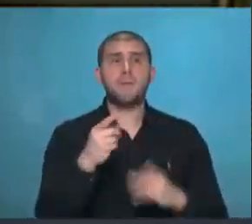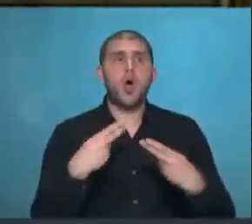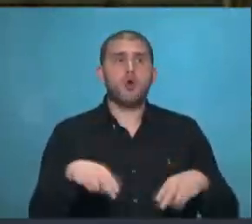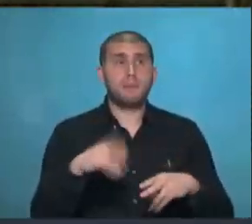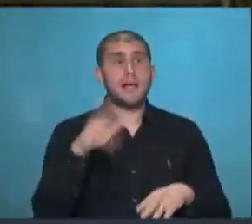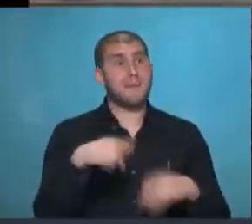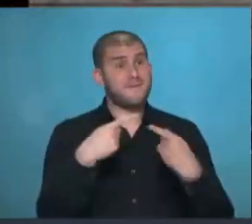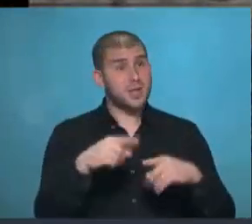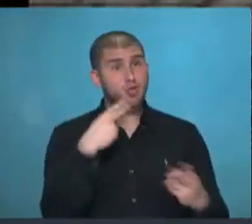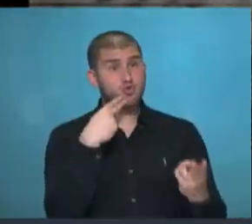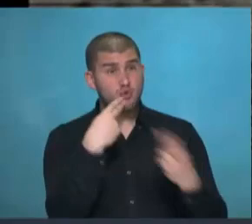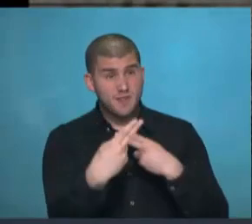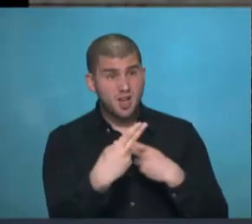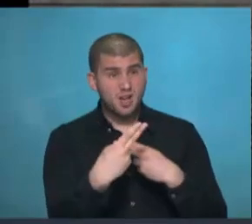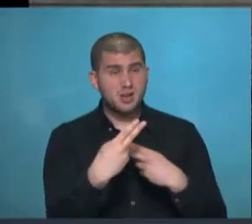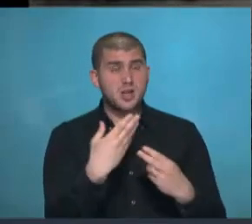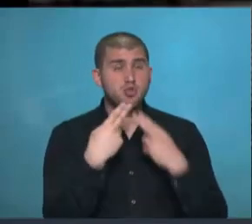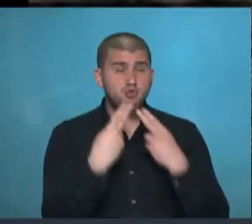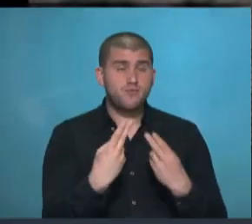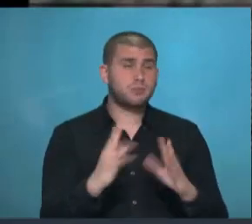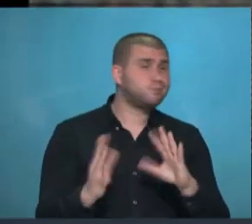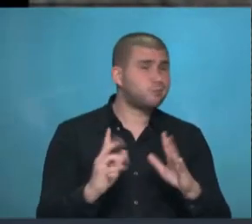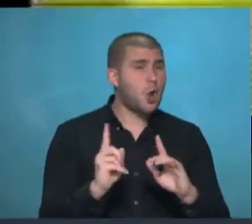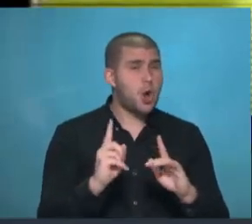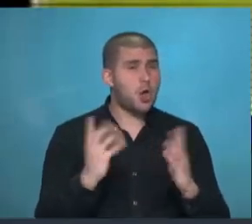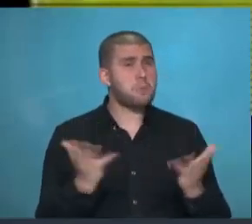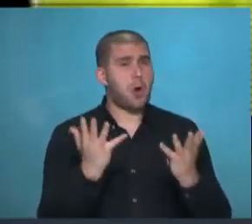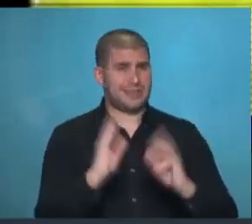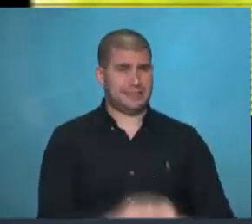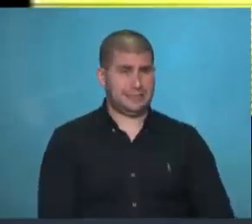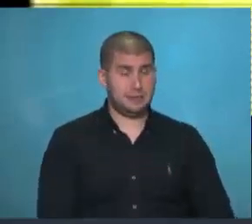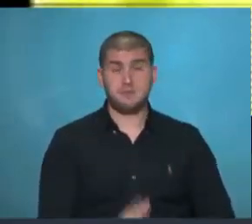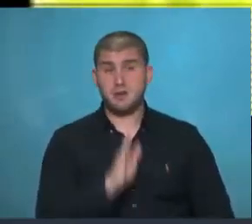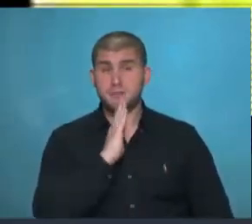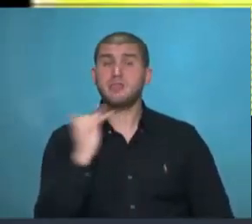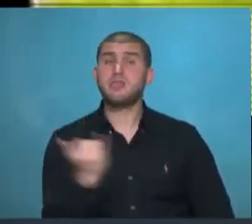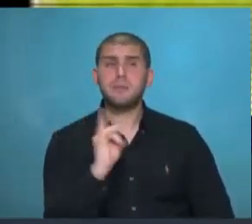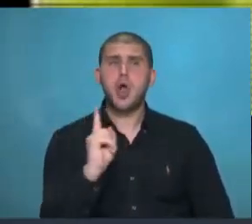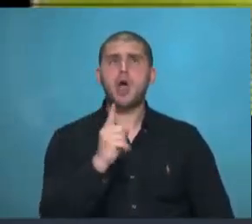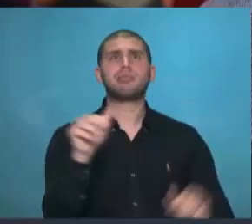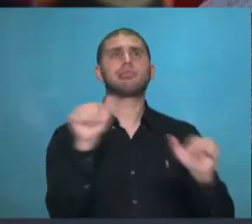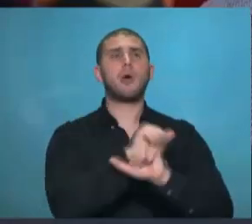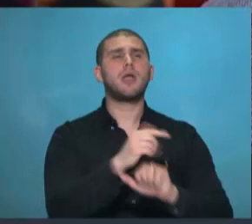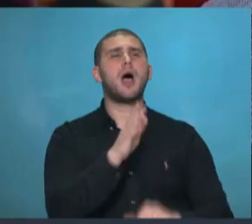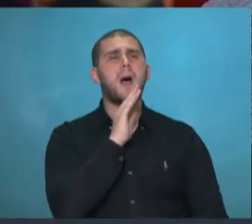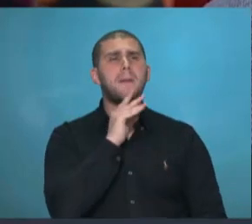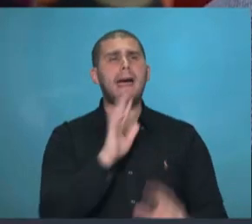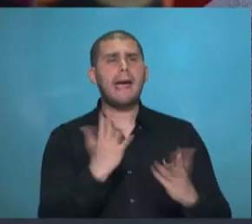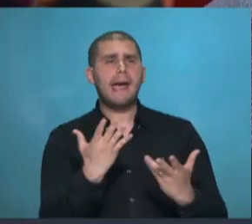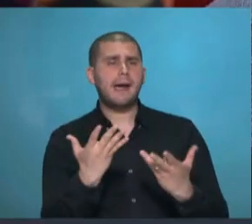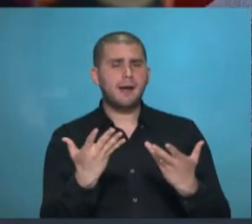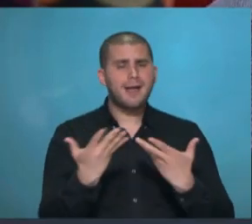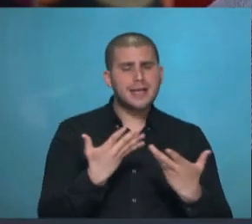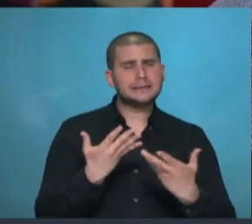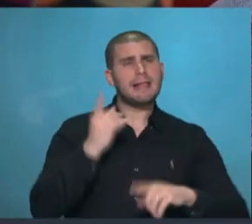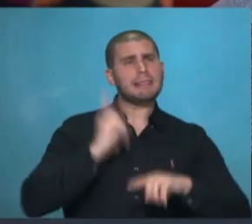שגם כשהוועדה תשיב, התשובות לא יהיו מעודדות. הבעיה היא תמיד, זה לא אם אתה עושה טעות, הבעיה היא איך אתה